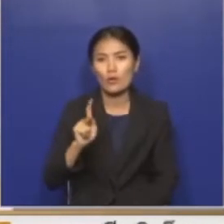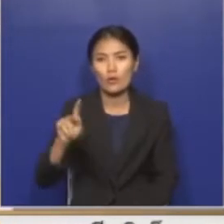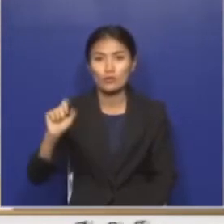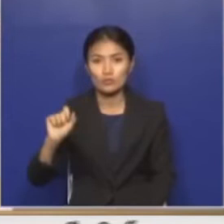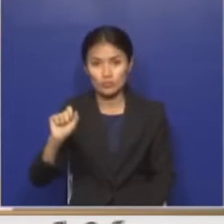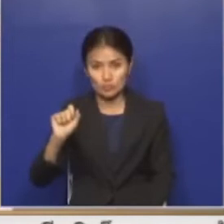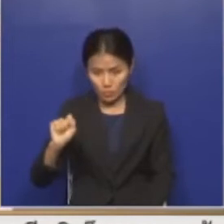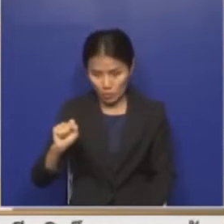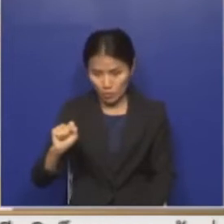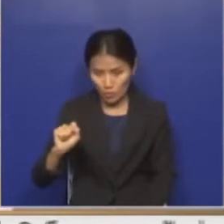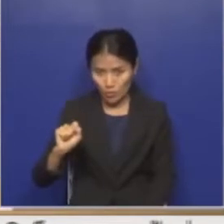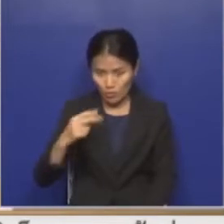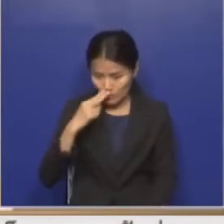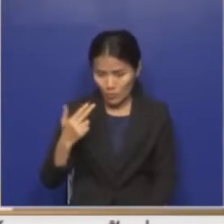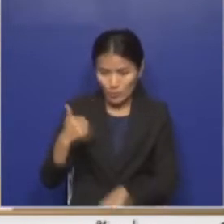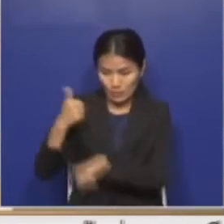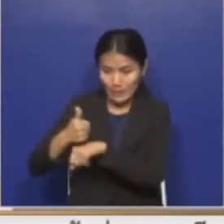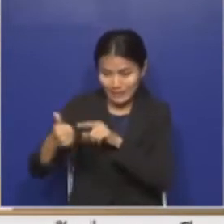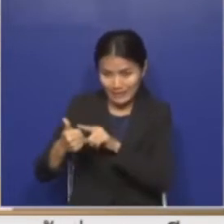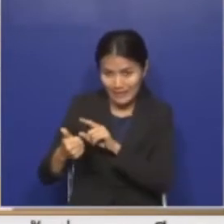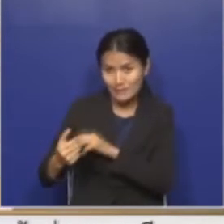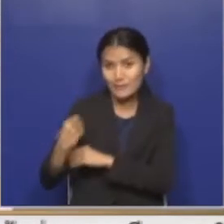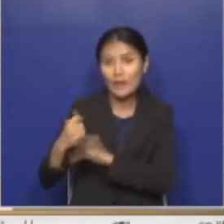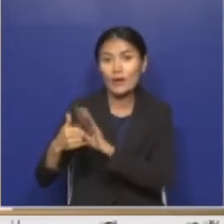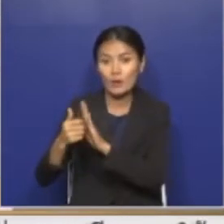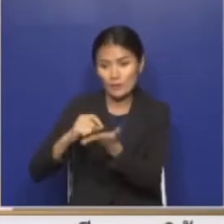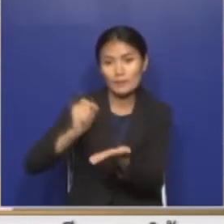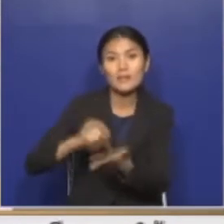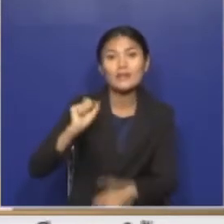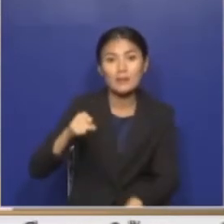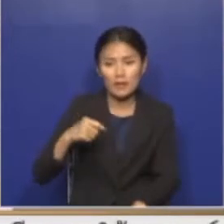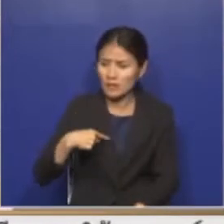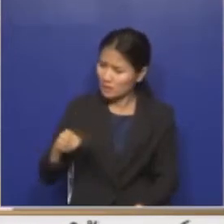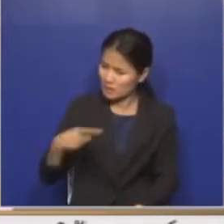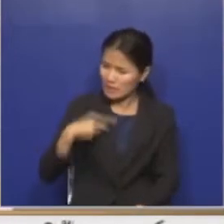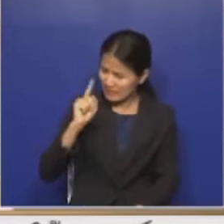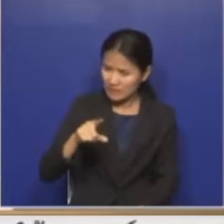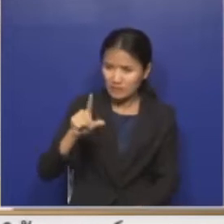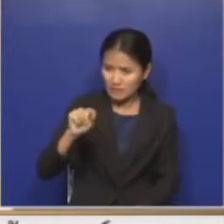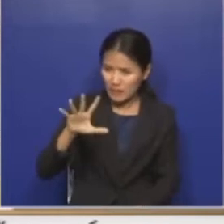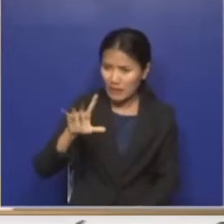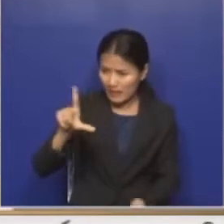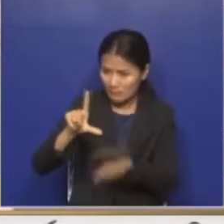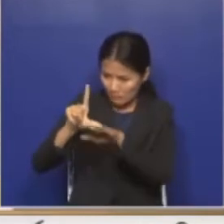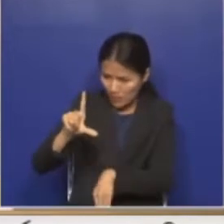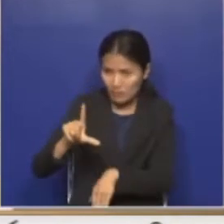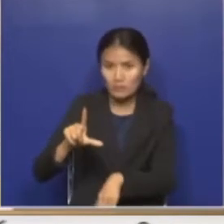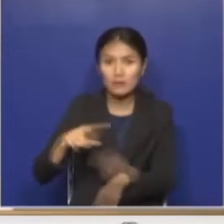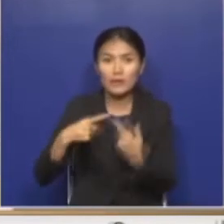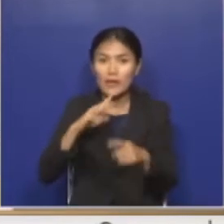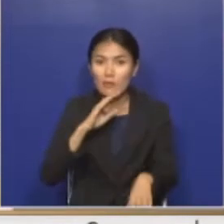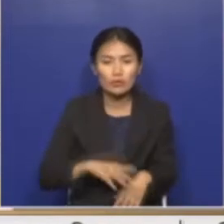เนี่ยเด็กน้อยกว่า 25ล้านถ้า 25ล้านถึง 50ล้านเนี่ยเป็นอำนาจของประธานบอร์ด